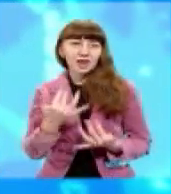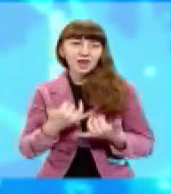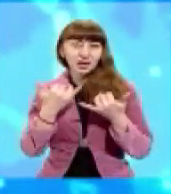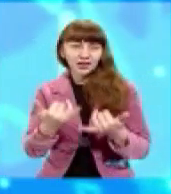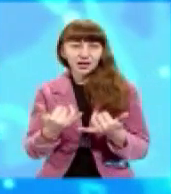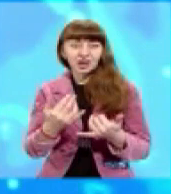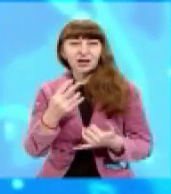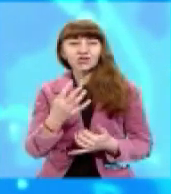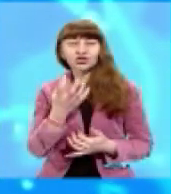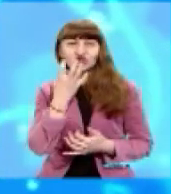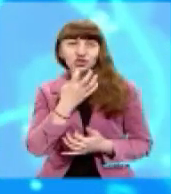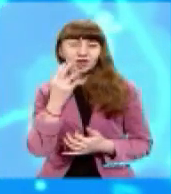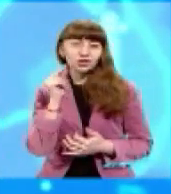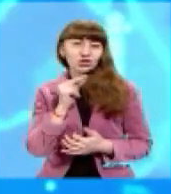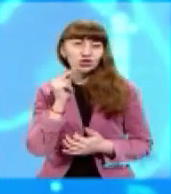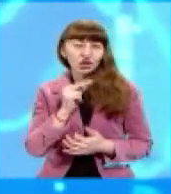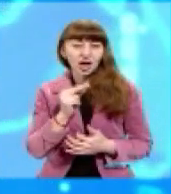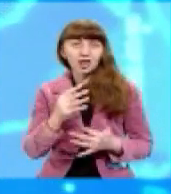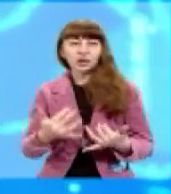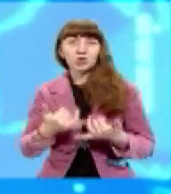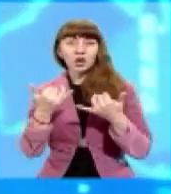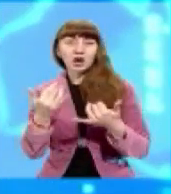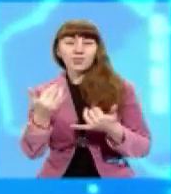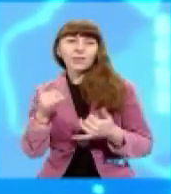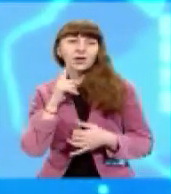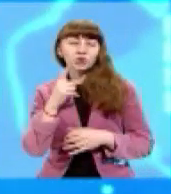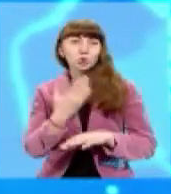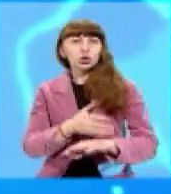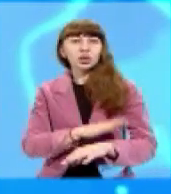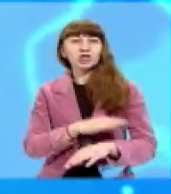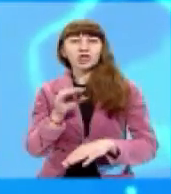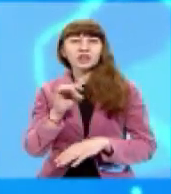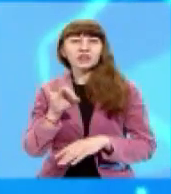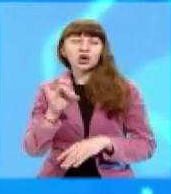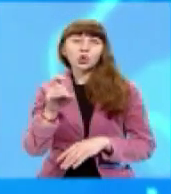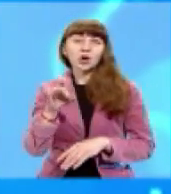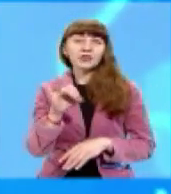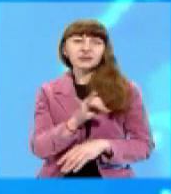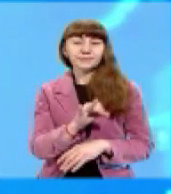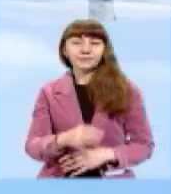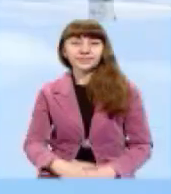рухы жастар ғана ұйымдастырды. Акция барысында 30-дан астам адамға ыстық шай таратылды.